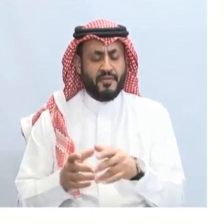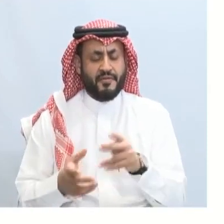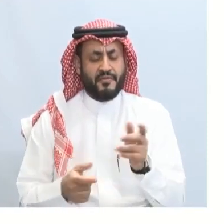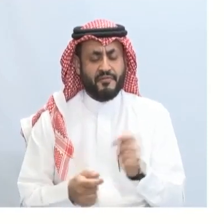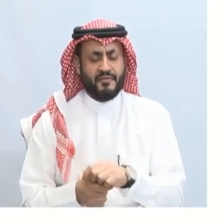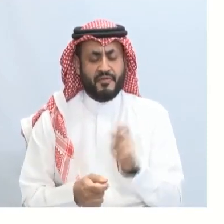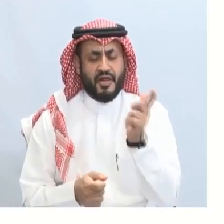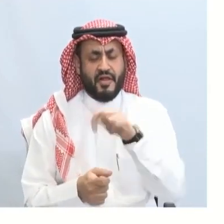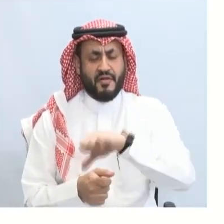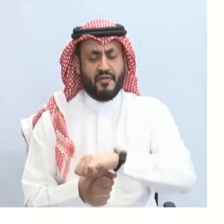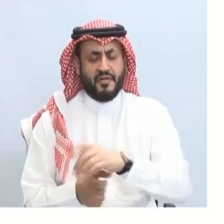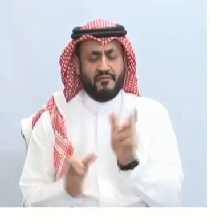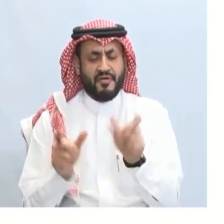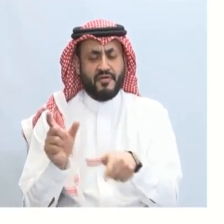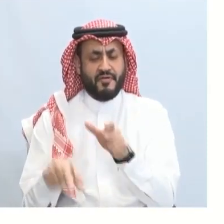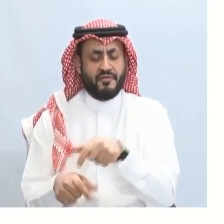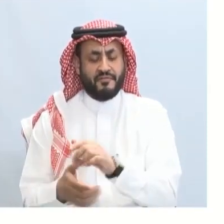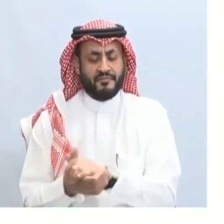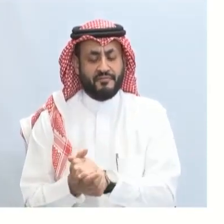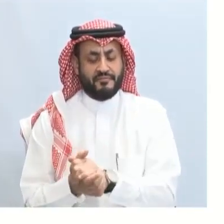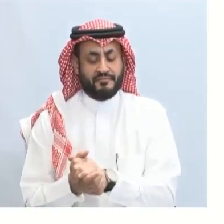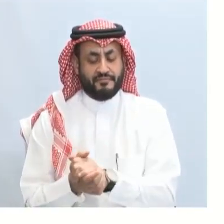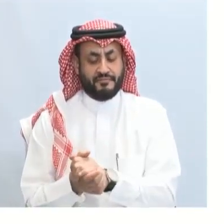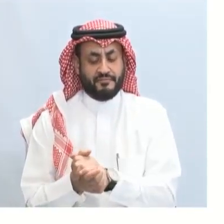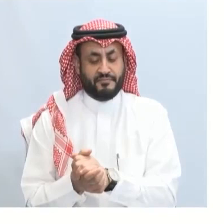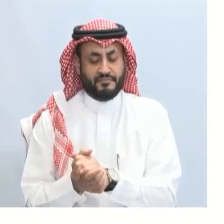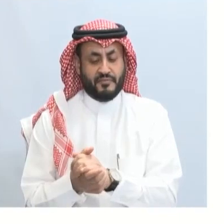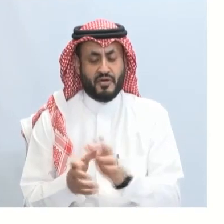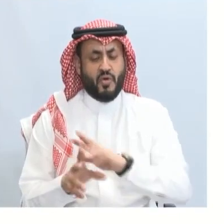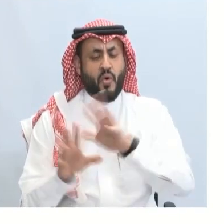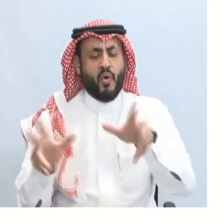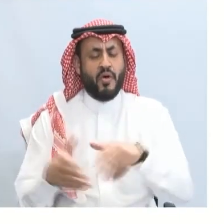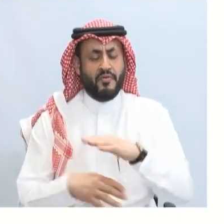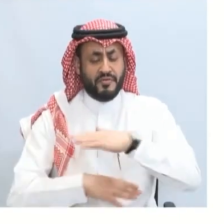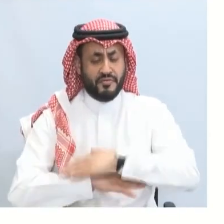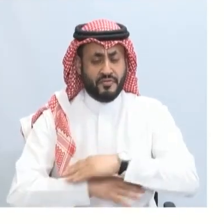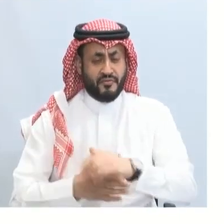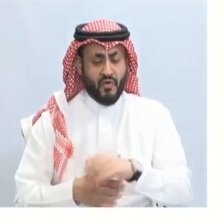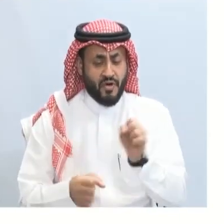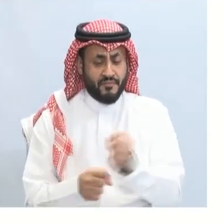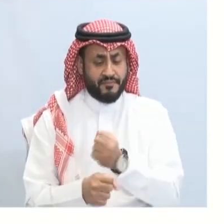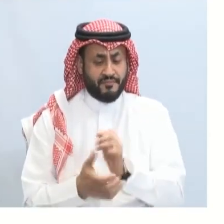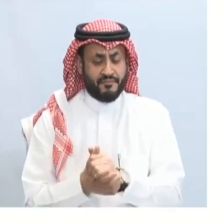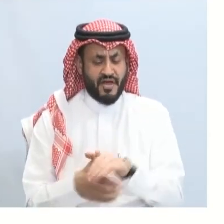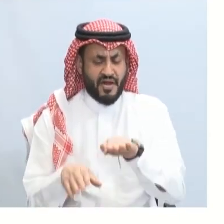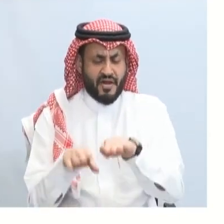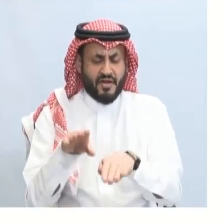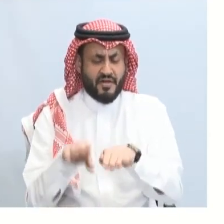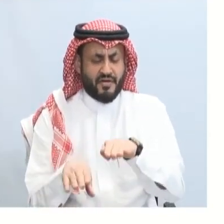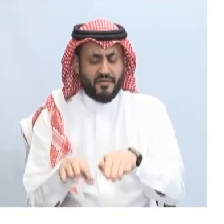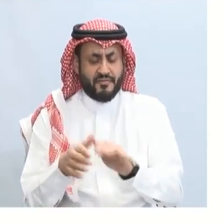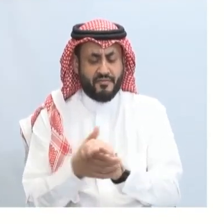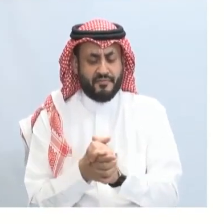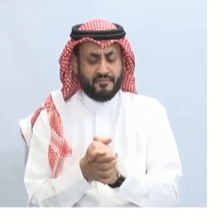اضرار بالاخرين ان رابعا ان اجعل لكل سلوك او تصرف معيارا